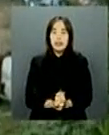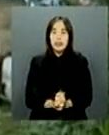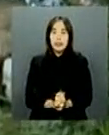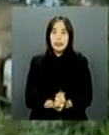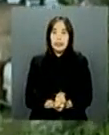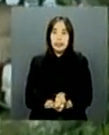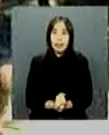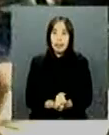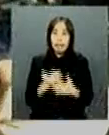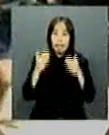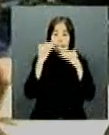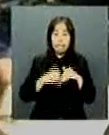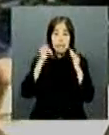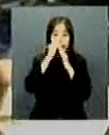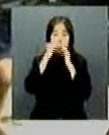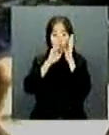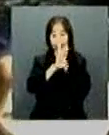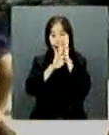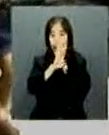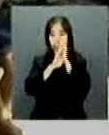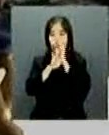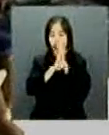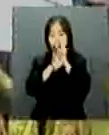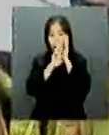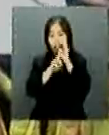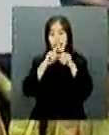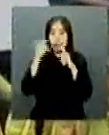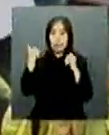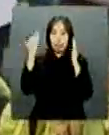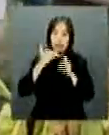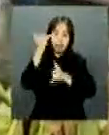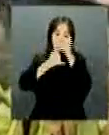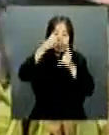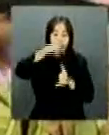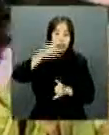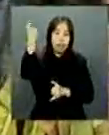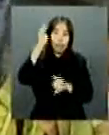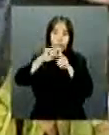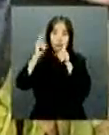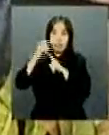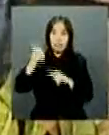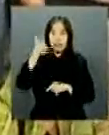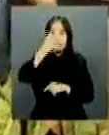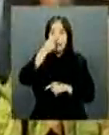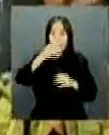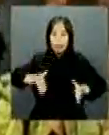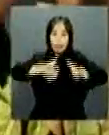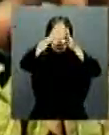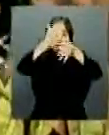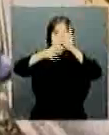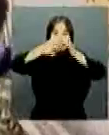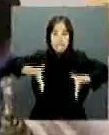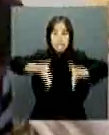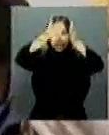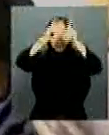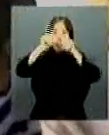ส่วนที่จังหวัดบุรีรัมย์นะคะนักท่องเที่ยวทั้งชาวไทยและต่างชาติก็เดินทางขึ้นไปเที่ยวชมปากปล่องภูเขาไฟที่ดับสนิทนับพันปี